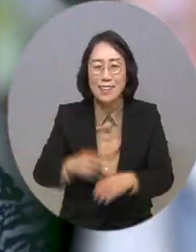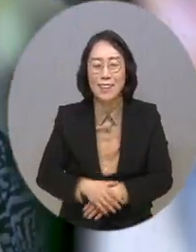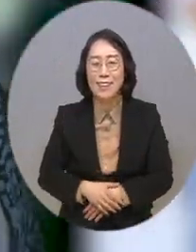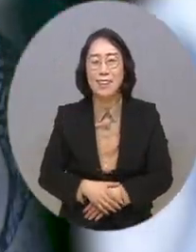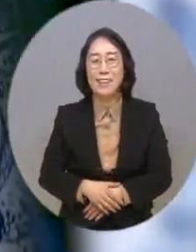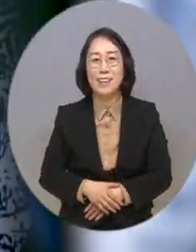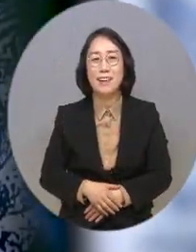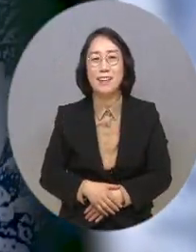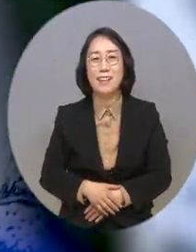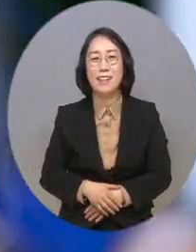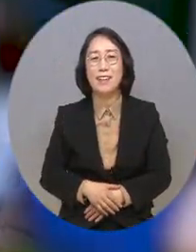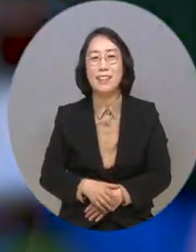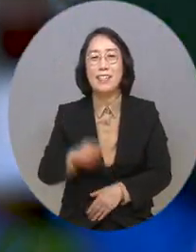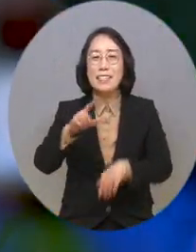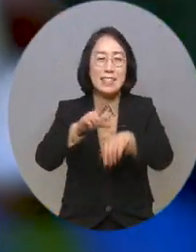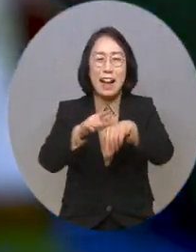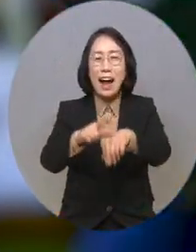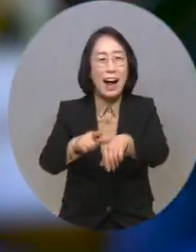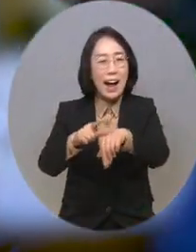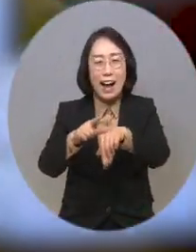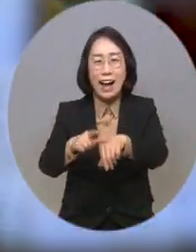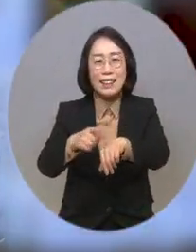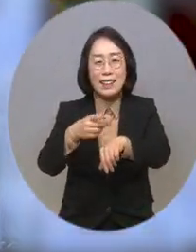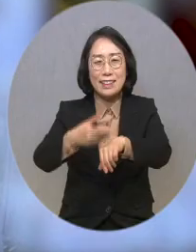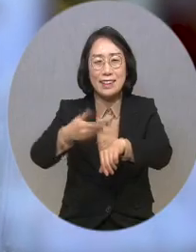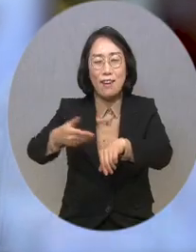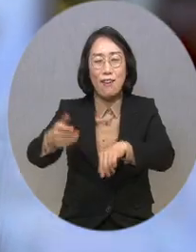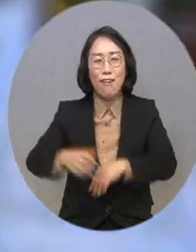빨리. 시간은 흘러갑니다.